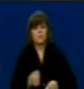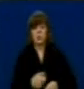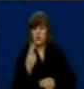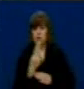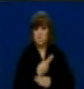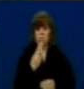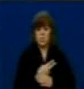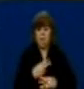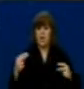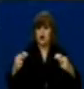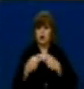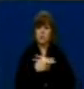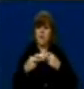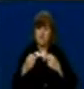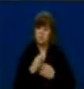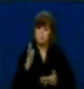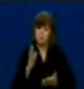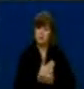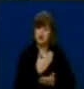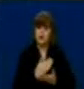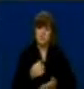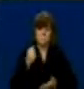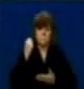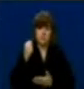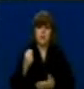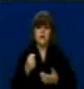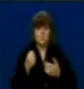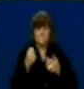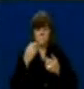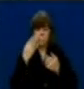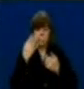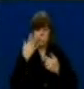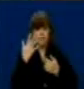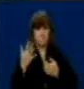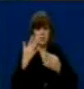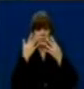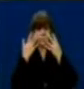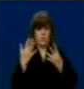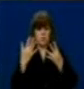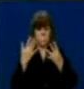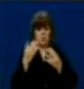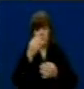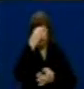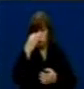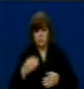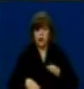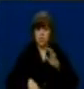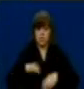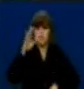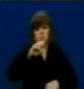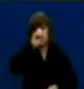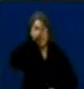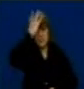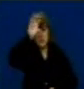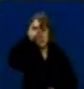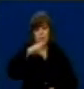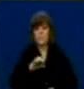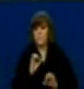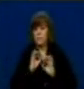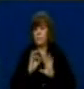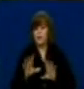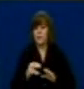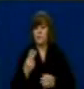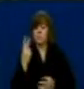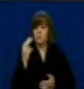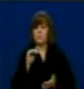për autostrada ndohen 59 herë më shumë se sa për trepqen të cilës nuk i dedikohen as 2 milion